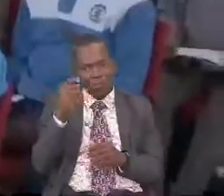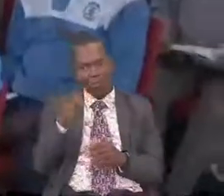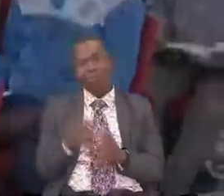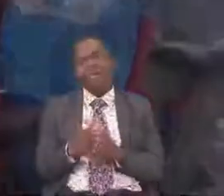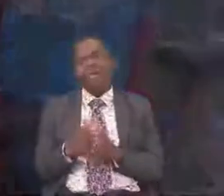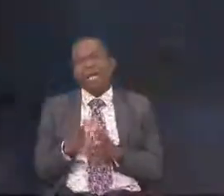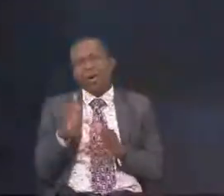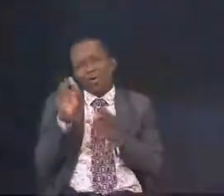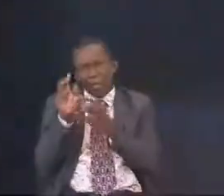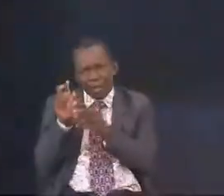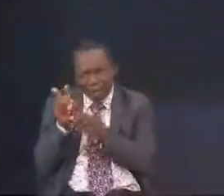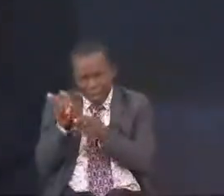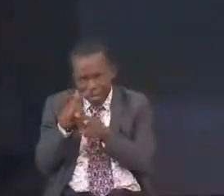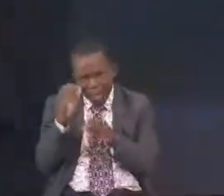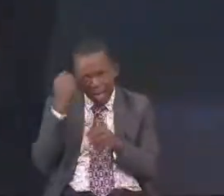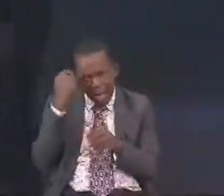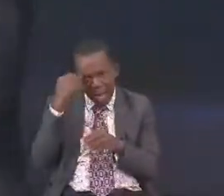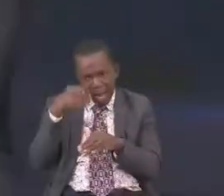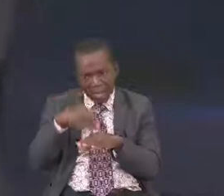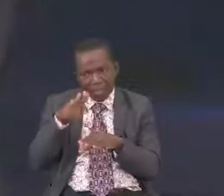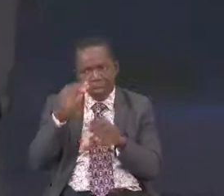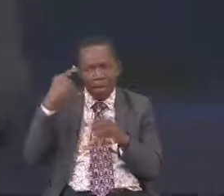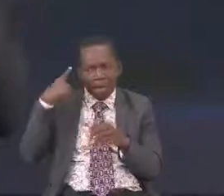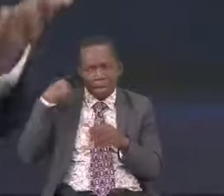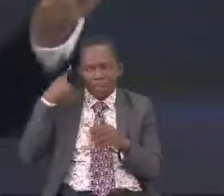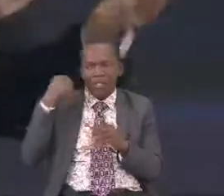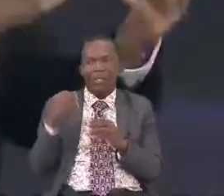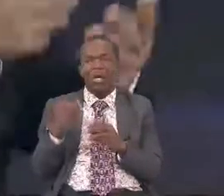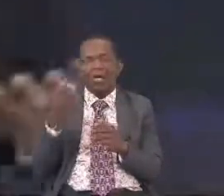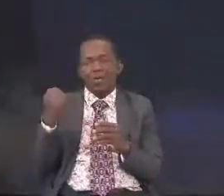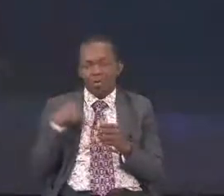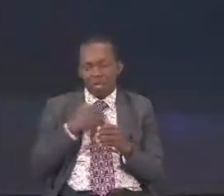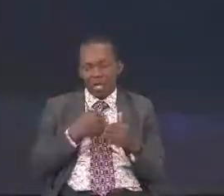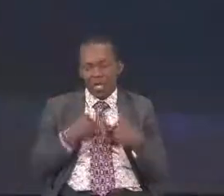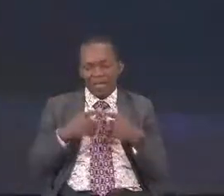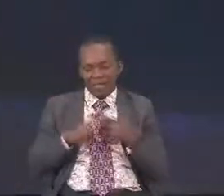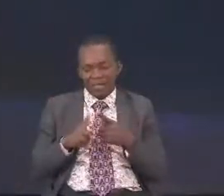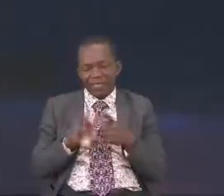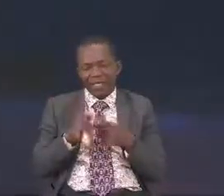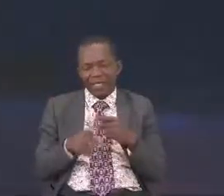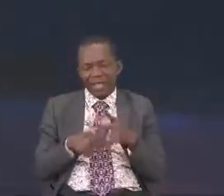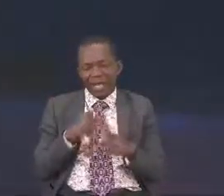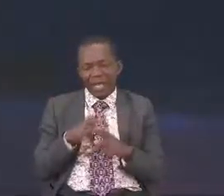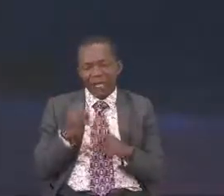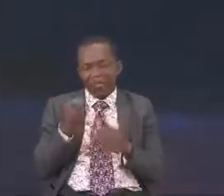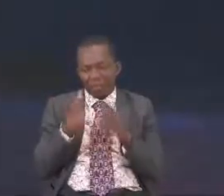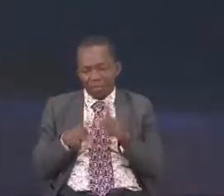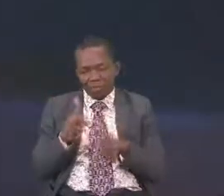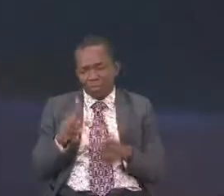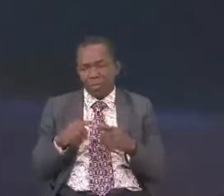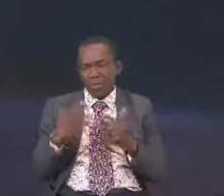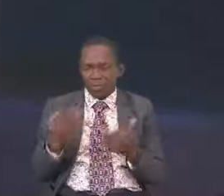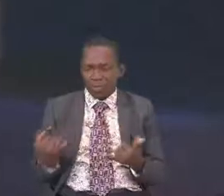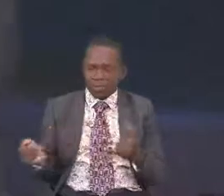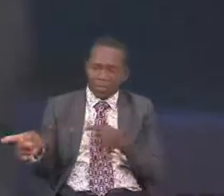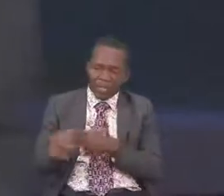allons lui rendre les choses difficiles. Et tu as des catégories de personnes différentes aujourd'hui que tu n'avais pas la dernière fois. Tu dois rechercher la paix avec tous.